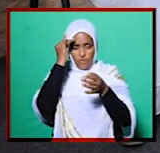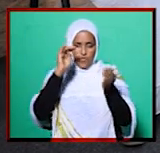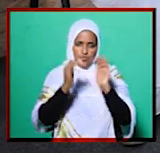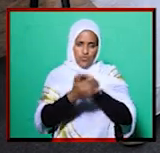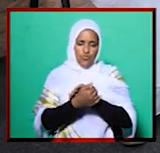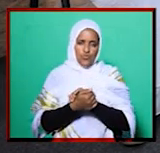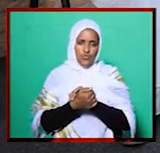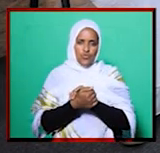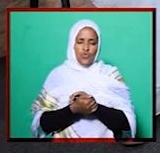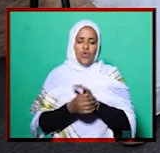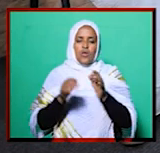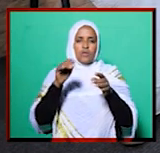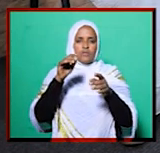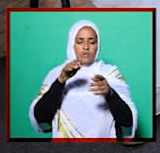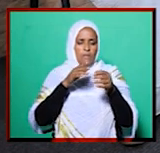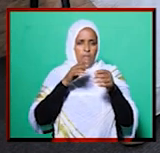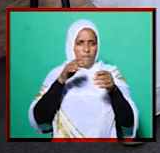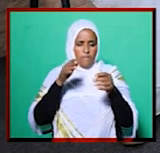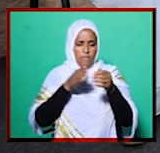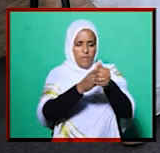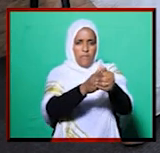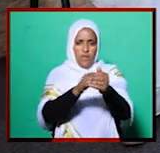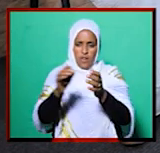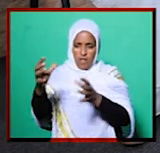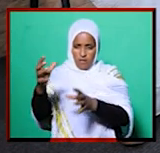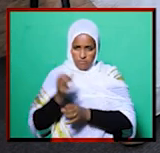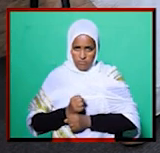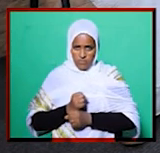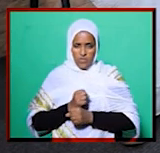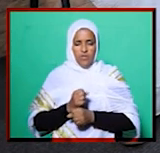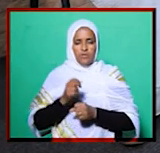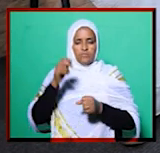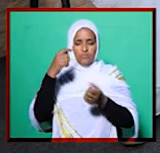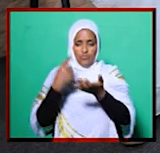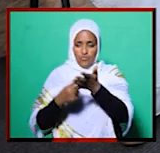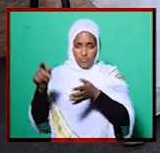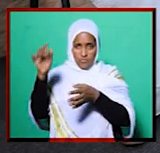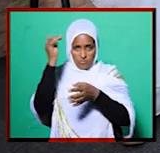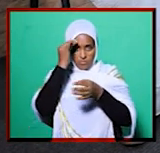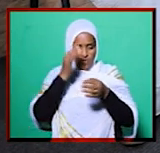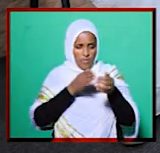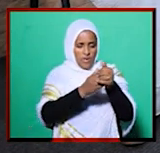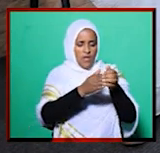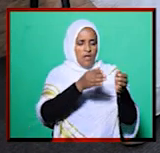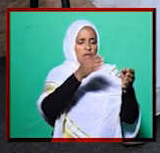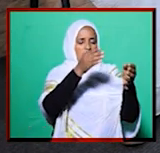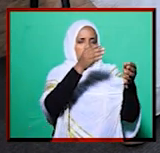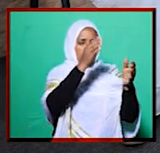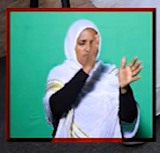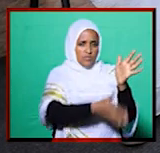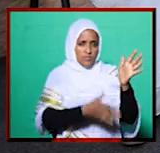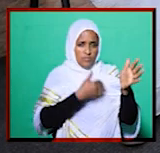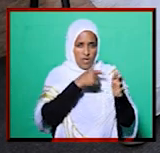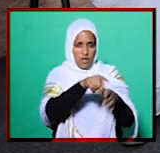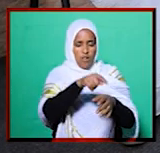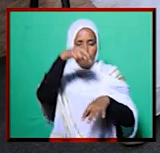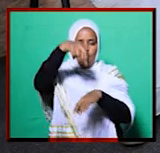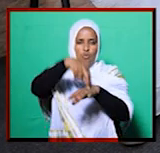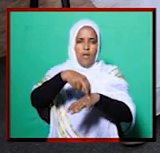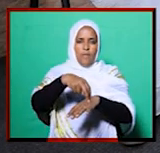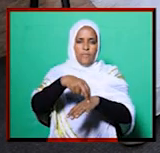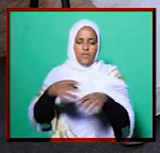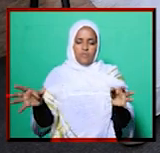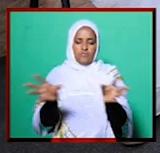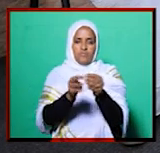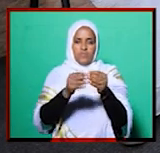ጳጳሳት የሆኑ ከፓትርያርኩ መመሪያ እየተቀበሉ ወይም ደግሞ ለፓትርያርኩ መመሪያ እያቀረቡ የሚያስፈጽሙ